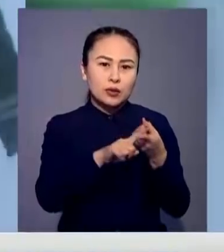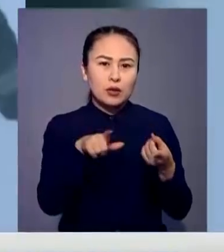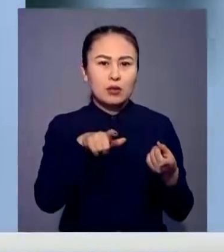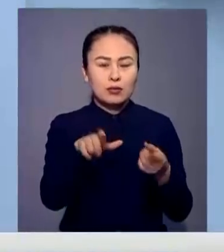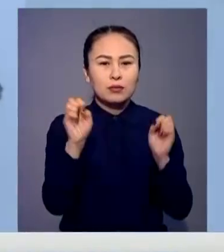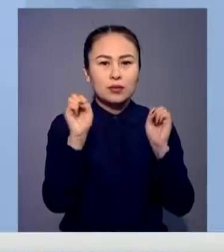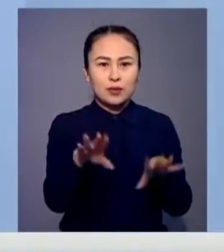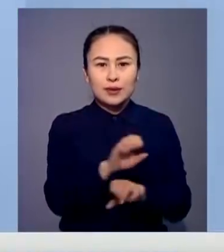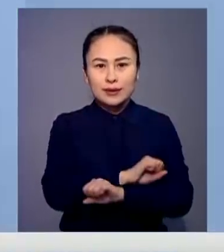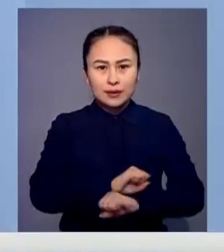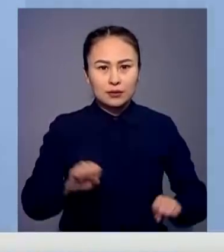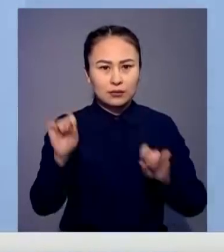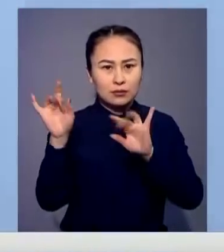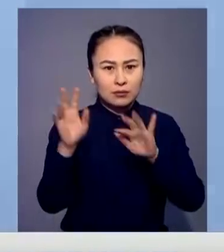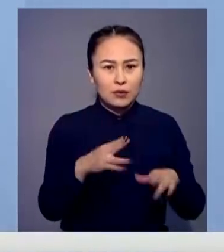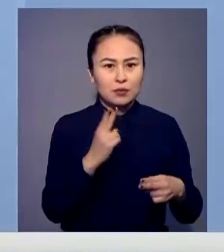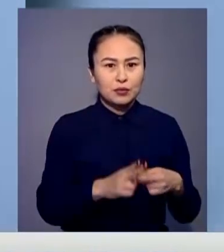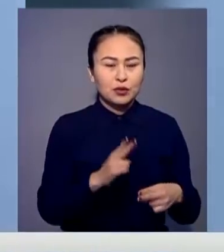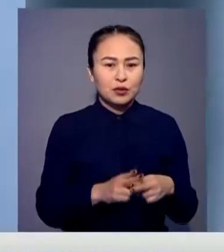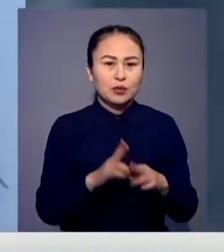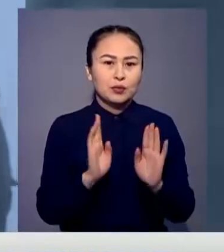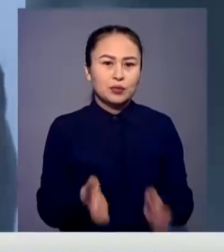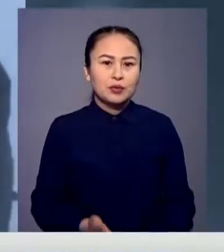тазалауға кедергі жасамауды сұрайды.